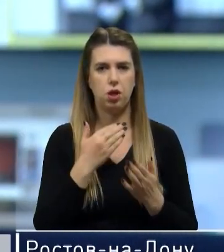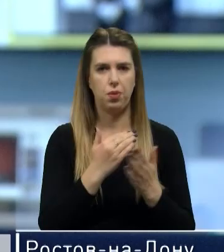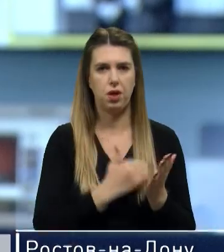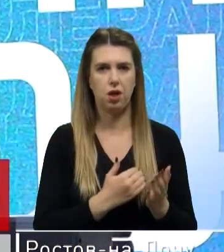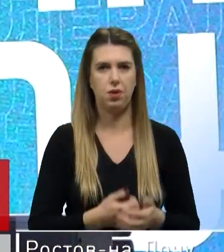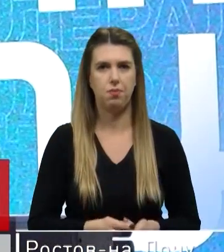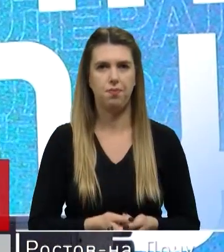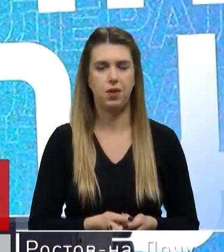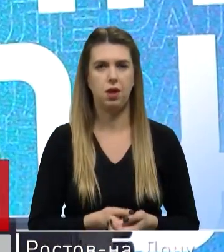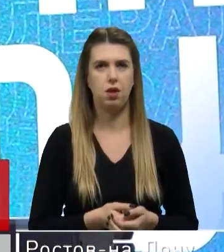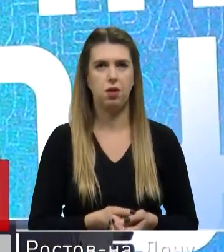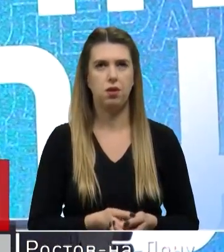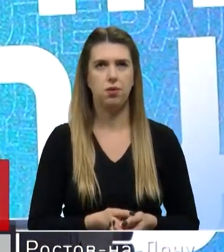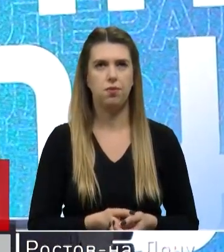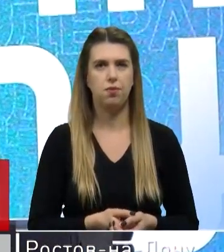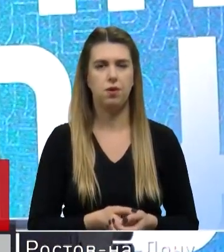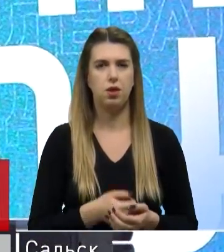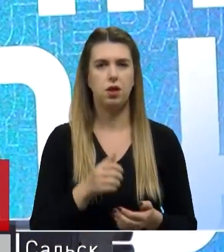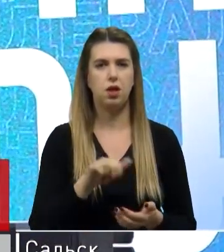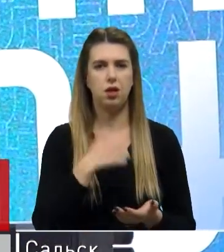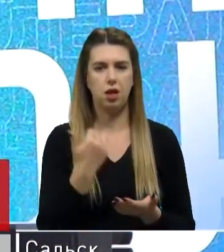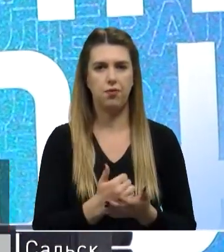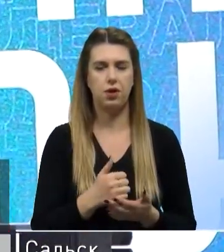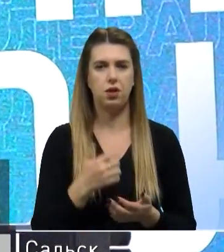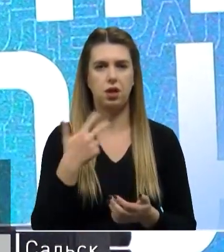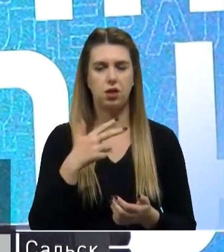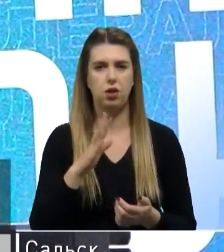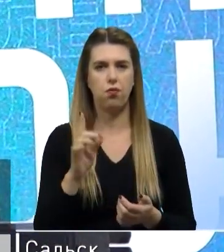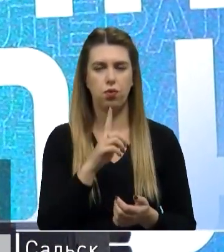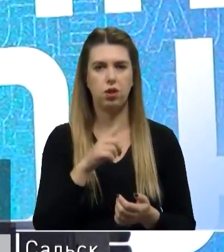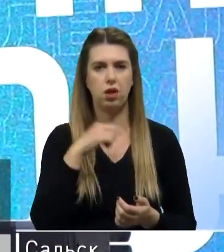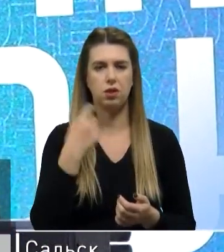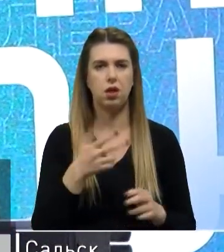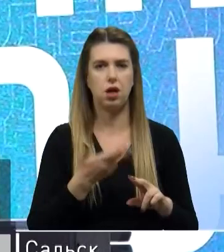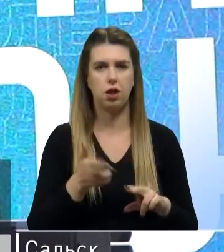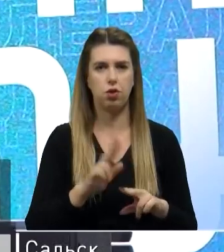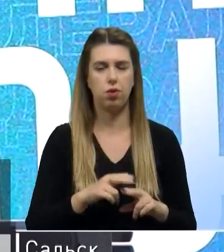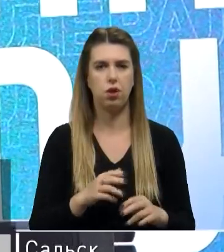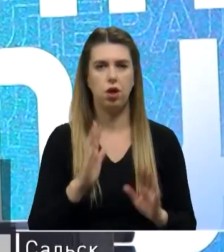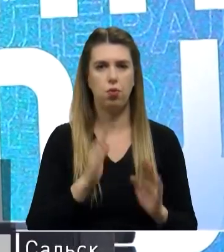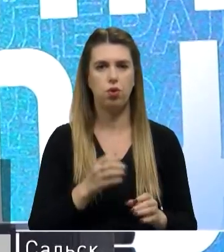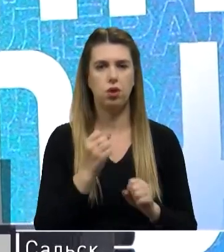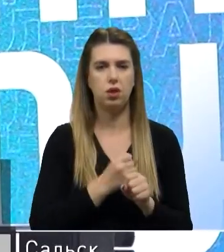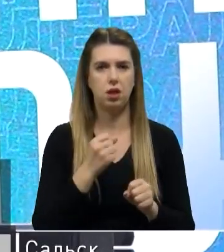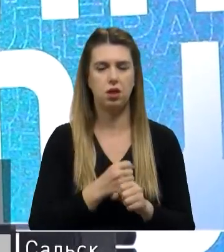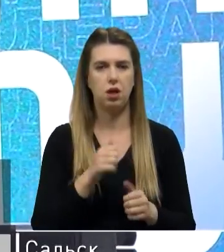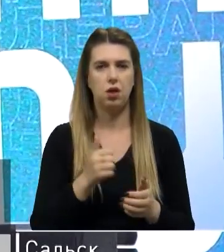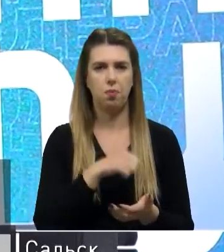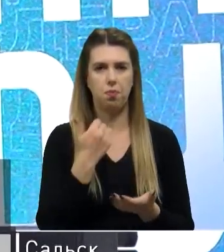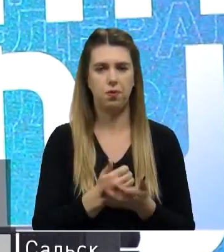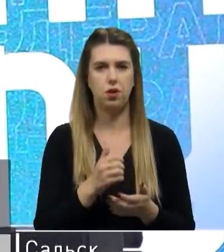сюжете. ВУЗ является одним из 30 вузов России, которые будут создавать